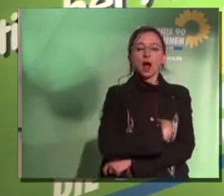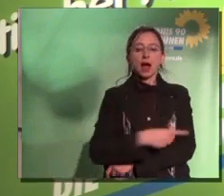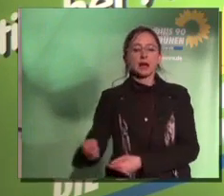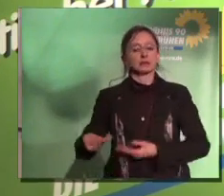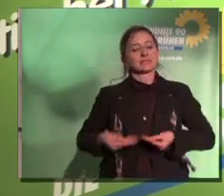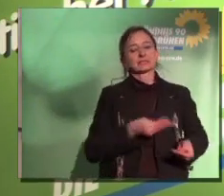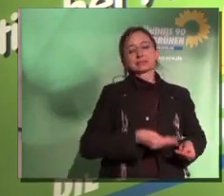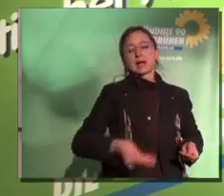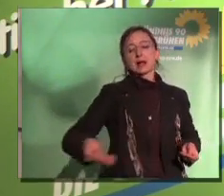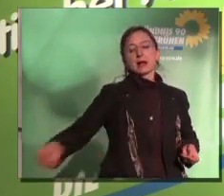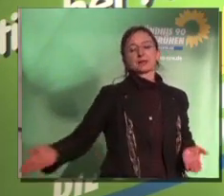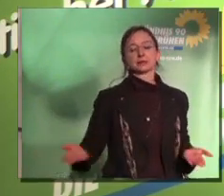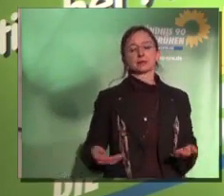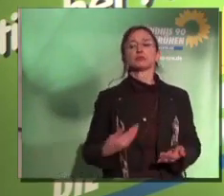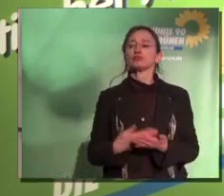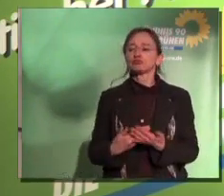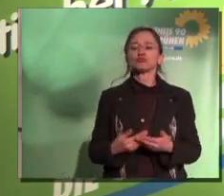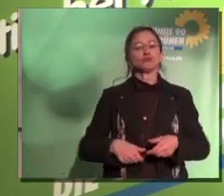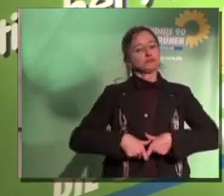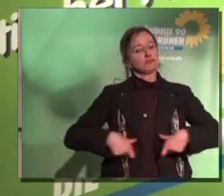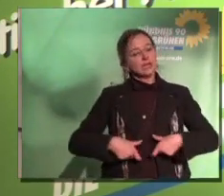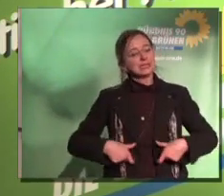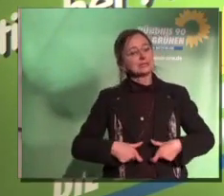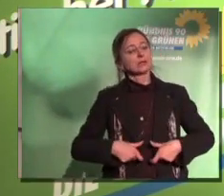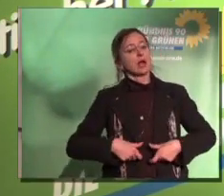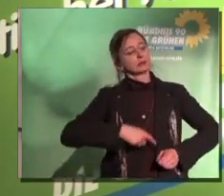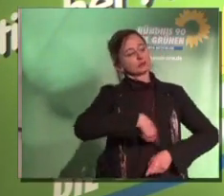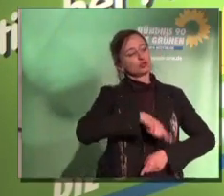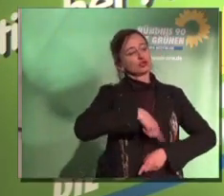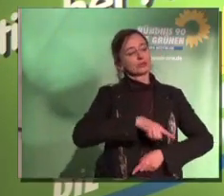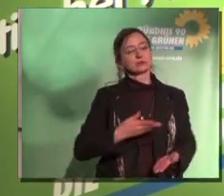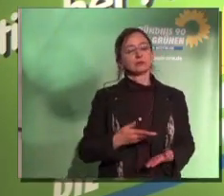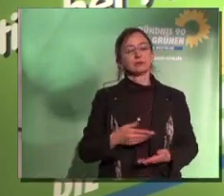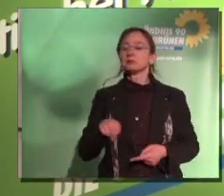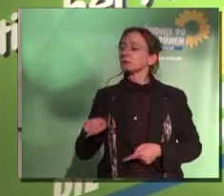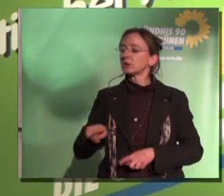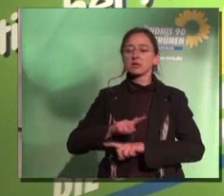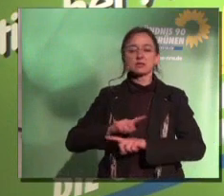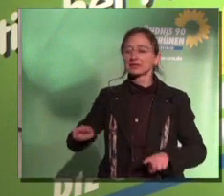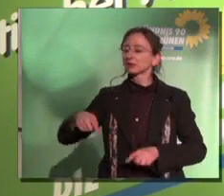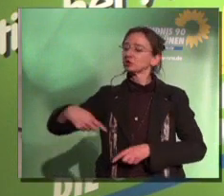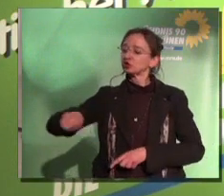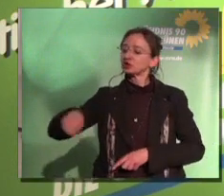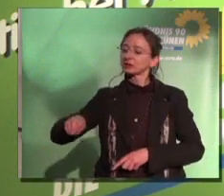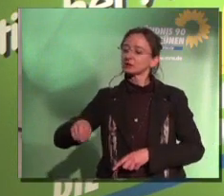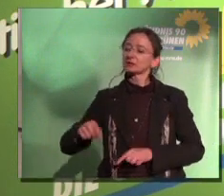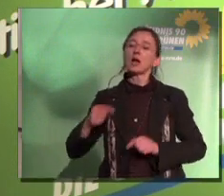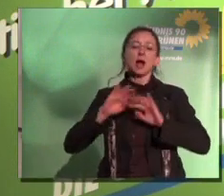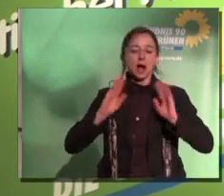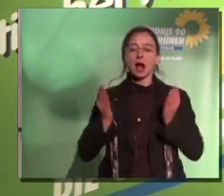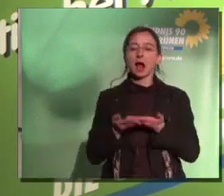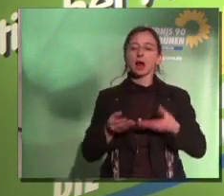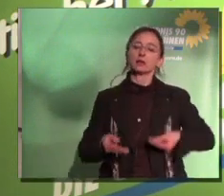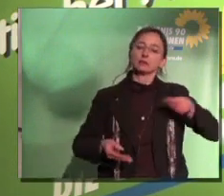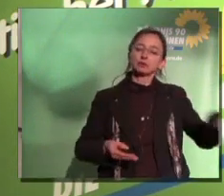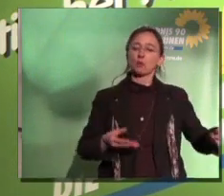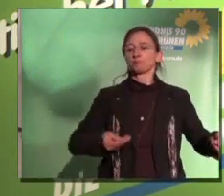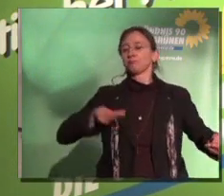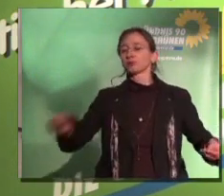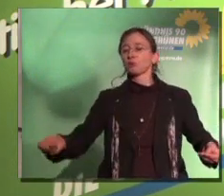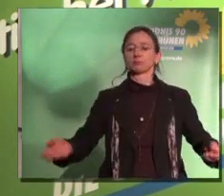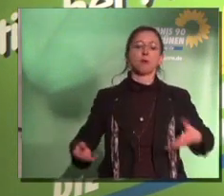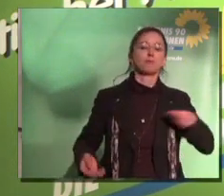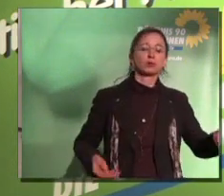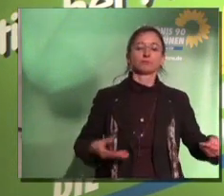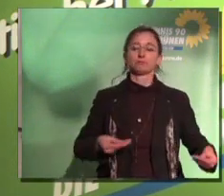was haben. Die einen, die die Kinder in den Kindergarten schicken und die anderen, die die Kinder nicht in den Kindergarten schicken. Jeder kriegt was. Ja? Einiges gut, dass die Grünen